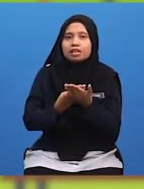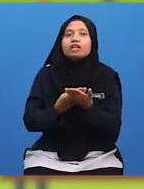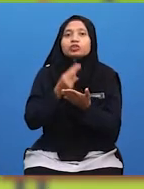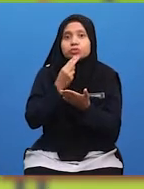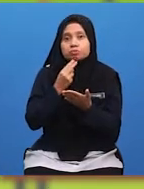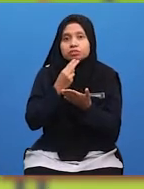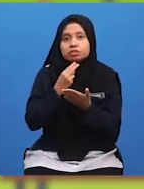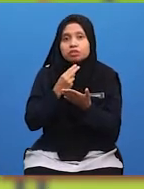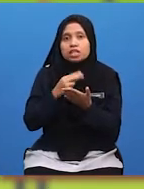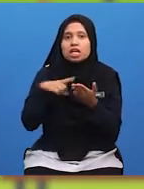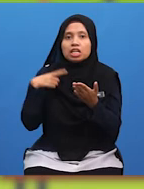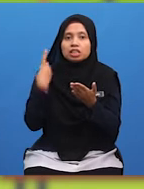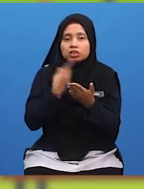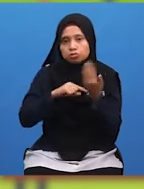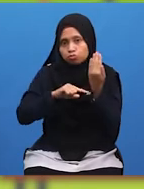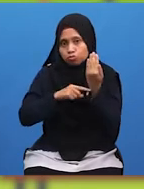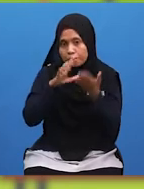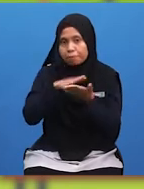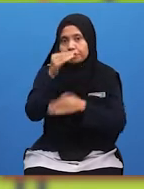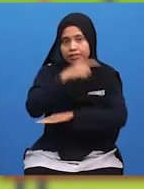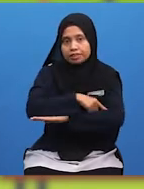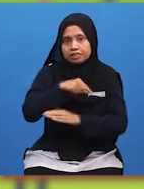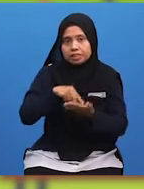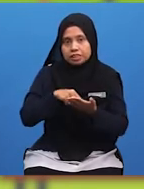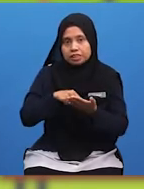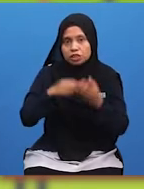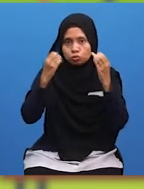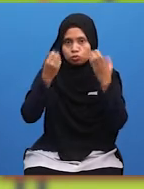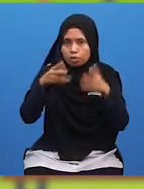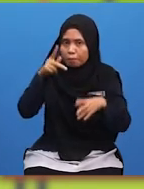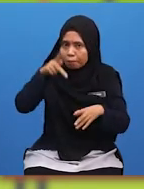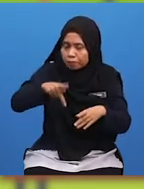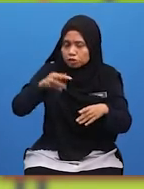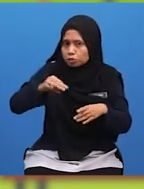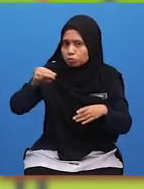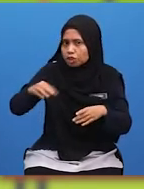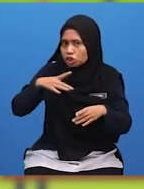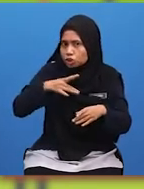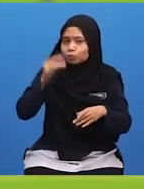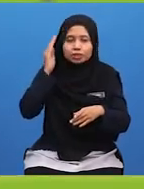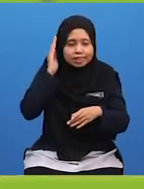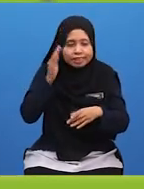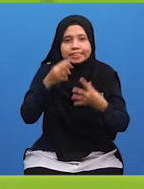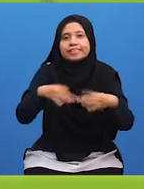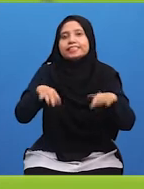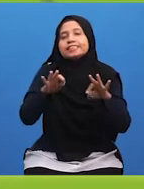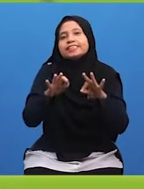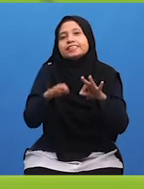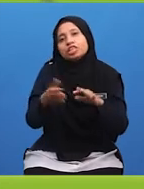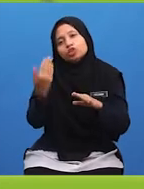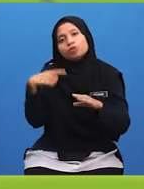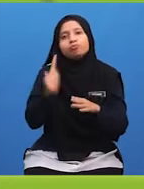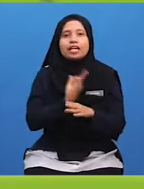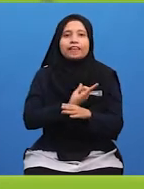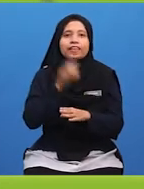jom kita mulakan pembelajaran pada hari ini. Cikgu sudah pasti murid-murid suka mendengar cerita. Jom kita